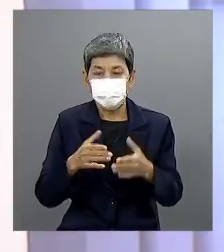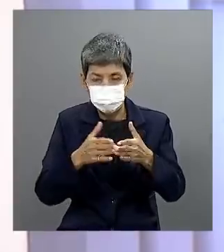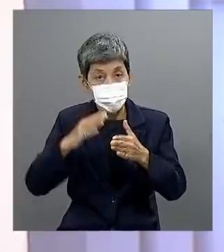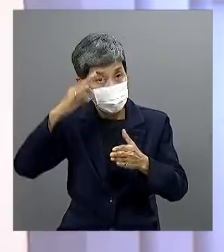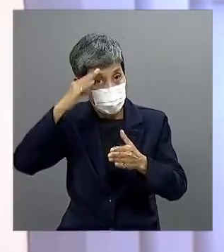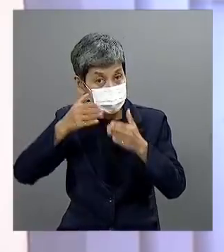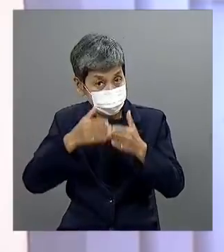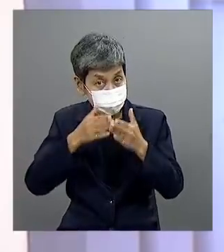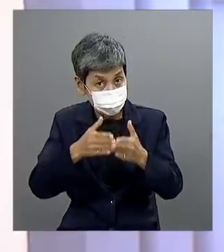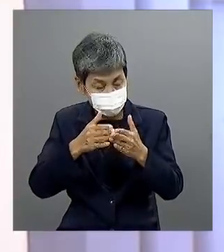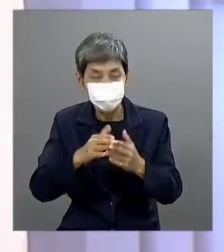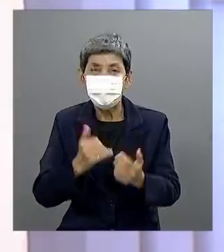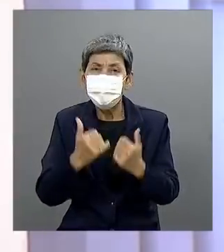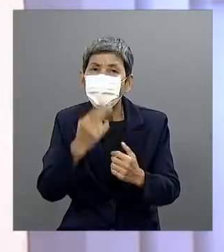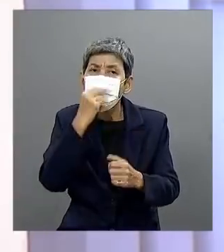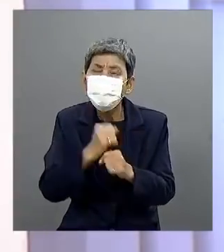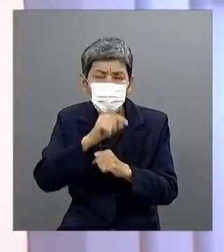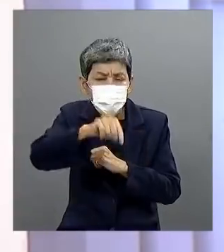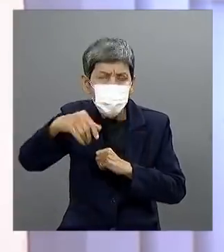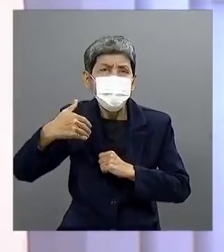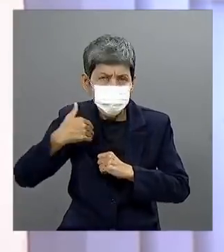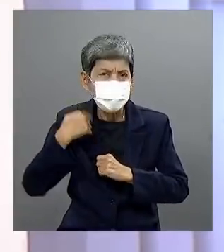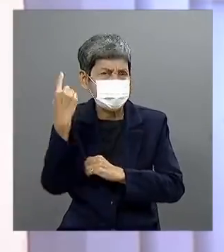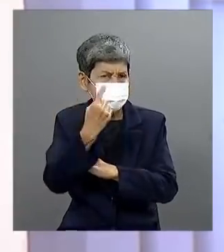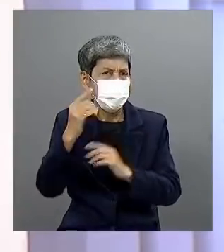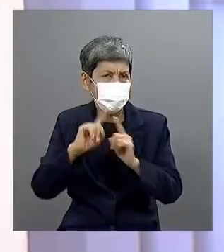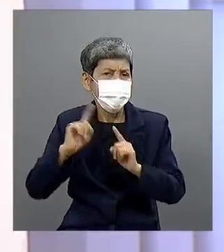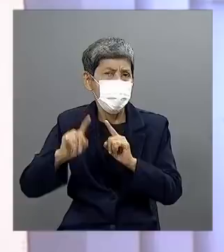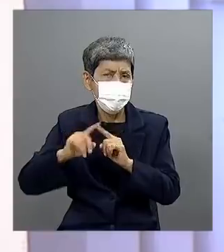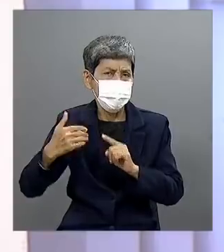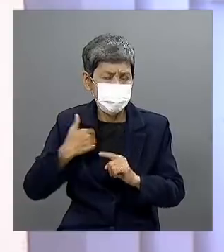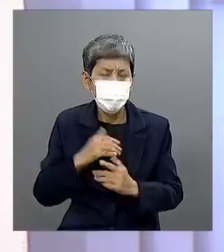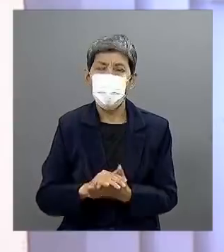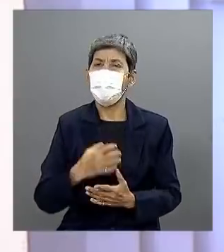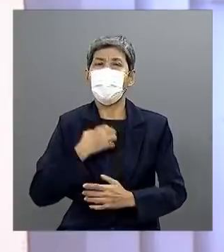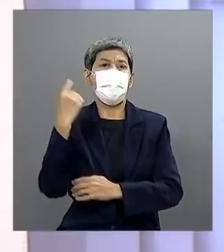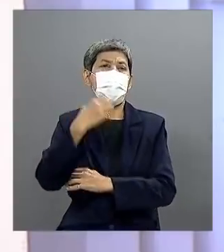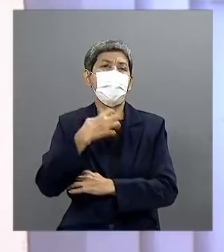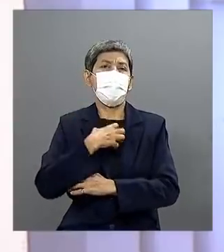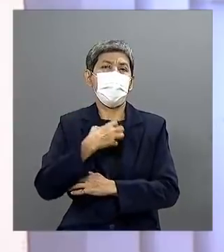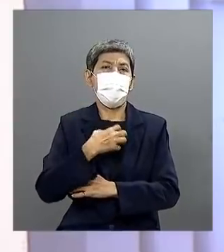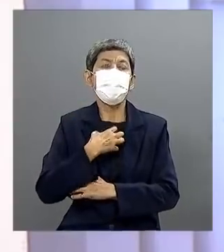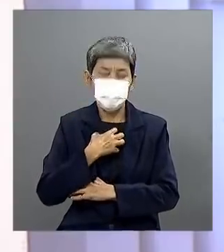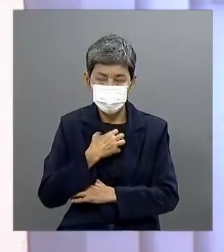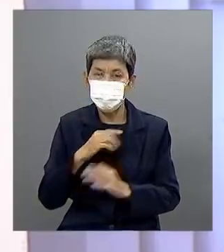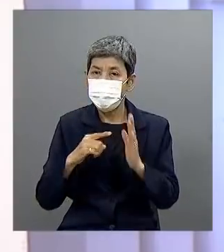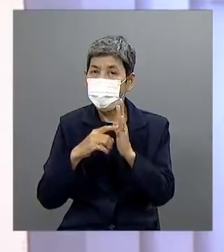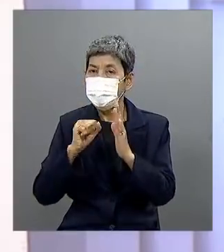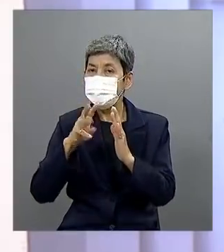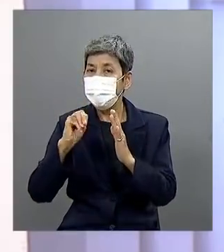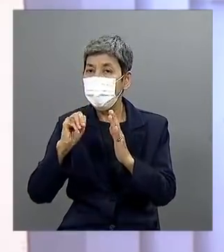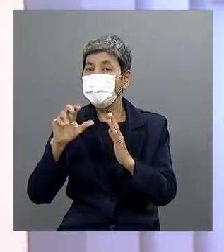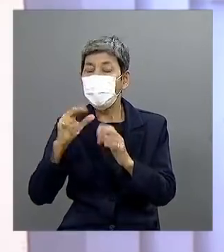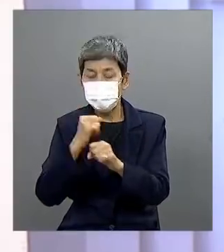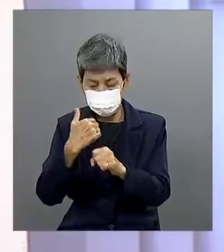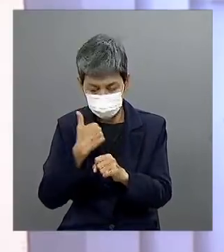แล้วว่าโอ้จริงๆแถวนั้นน่ะมีที่เที่ยวอีกเยอะเลยน้องโบ๊ทก็เลยจะพาไปเที่ยวที่เกาะแสมสารนะคะเพราะว่าที่นี่เองเนี่ยมีพิพิธภัณฑ์ธร